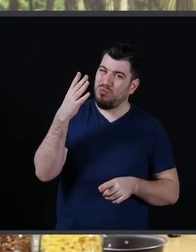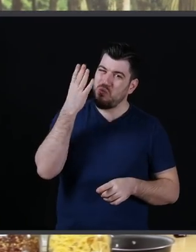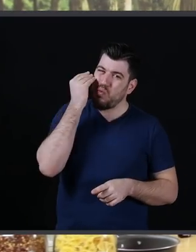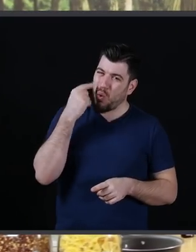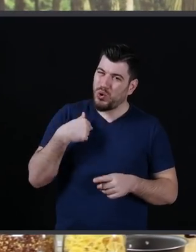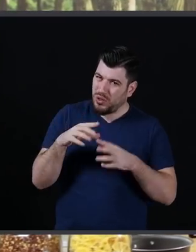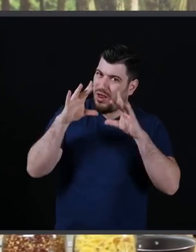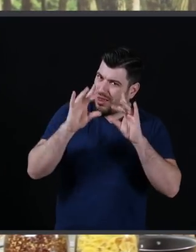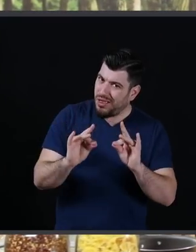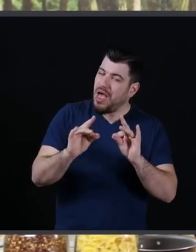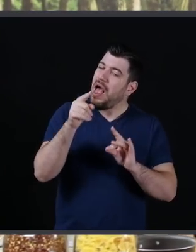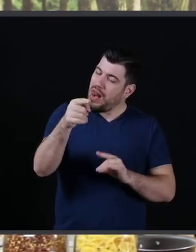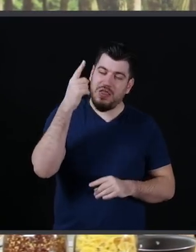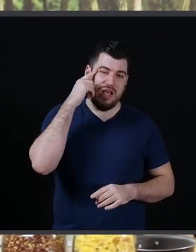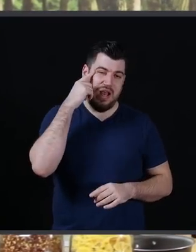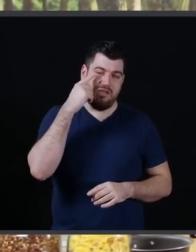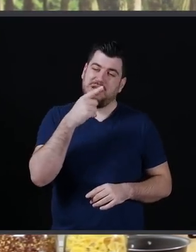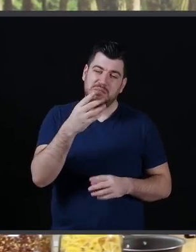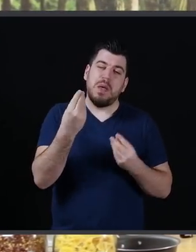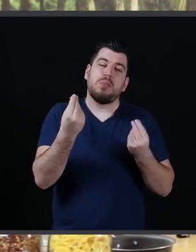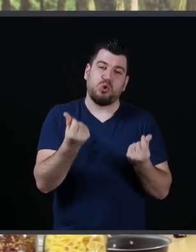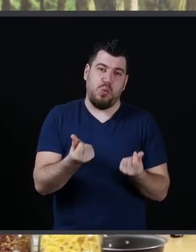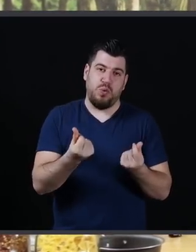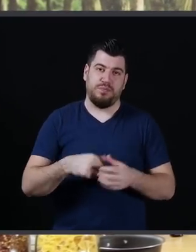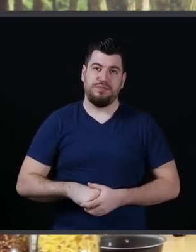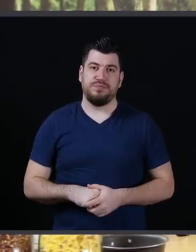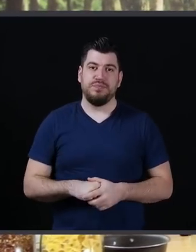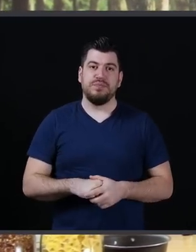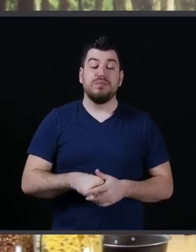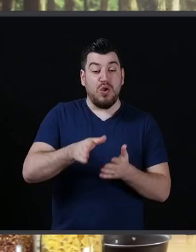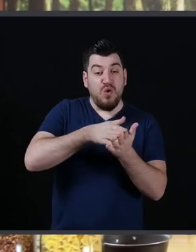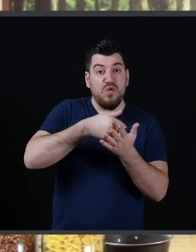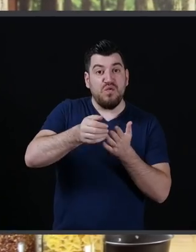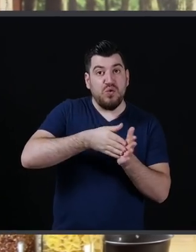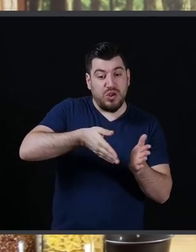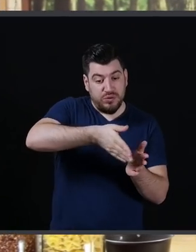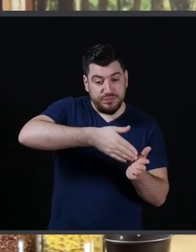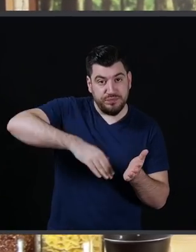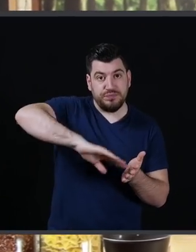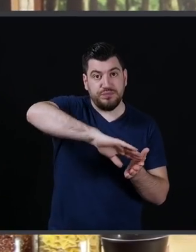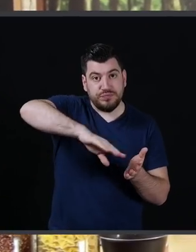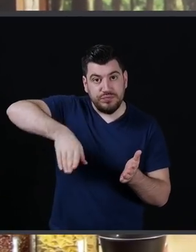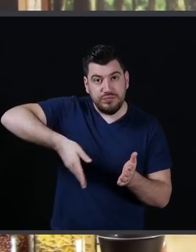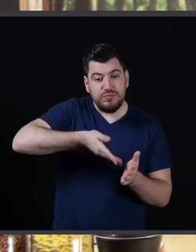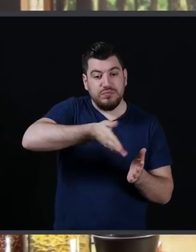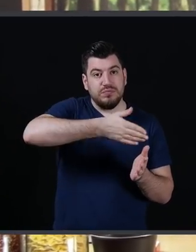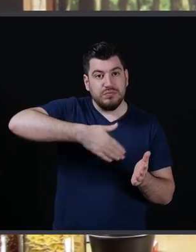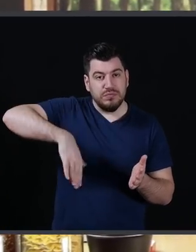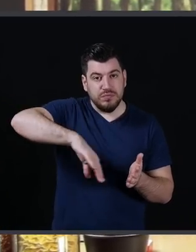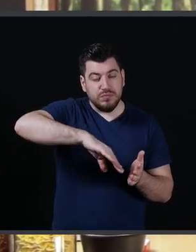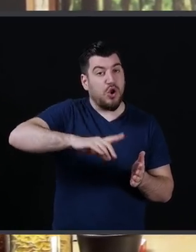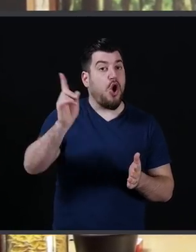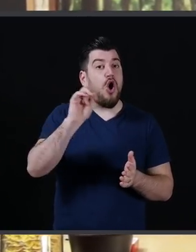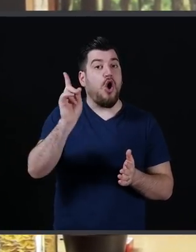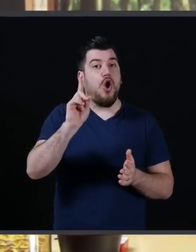γίνεται Λοιπόν, σε αυτό το σημείο θα πάρω και θα βάλω βούτυρο Μόνο Στο γύρω-γύρω του κέικ Και όχι στη βάση του